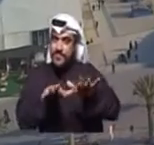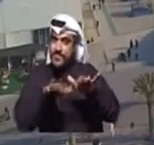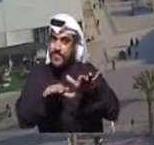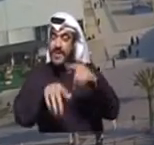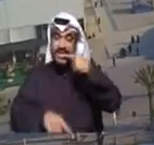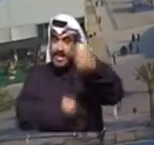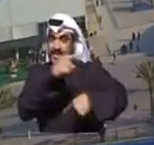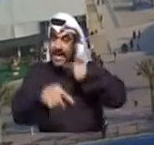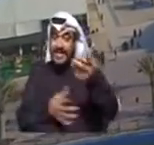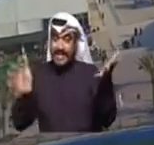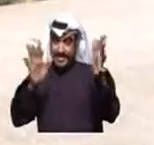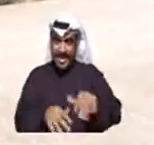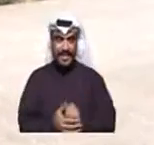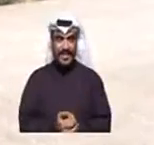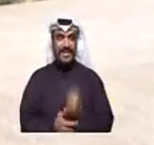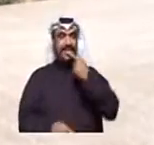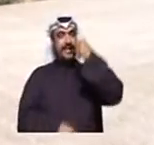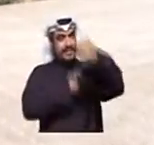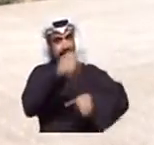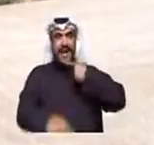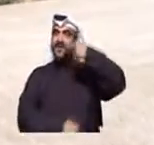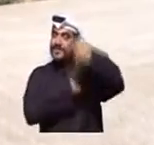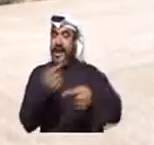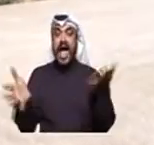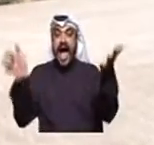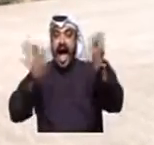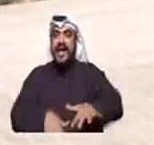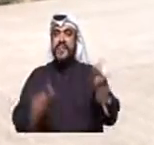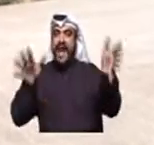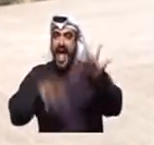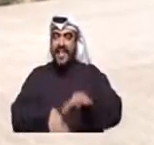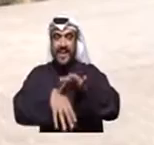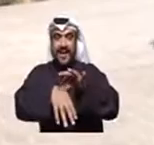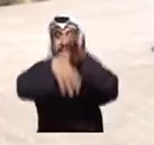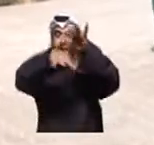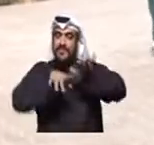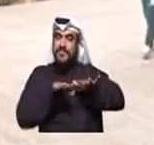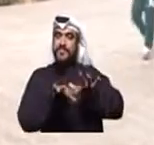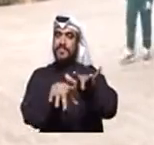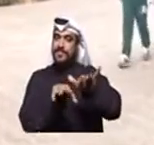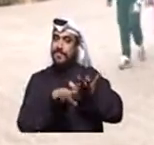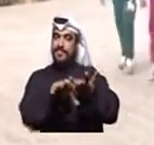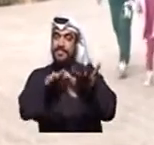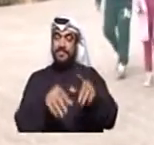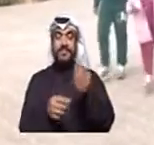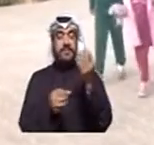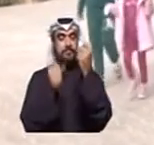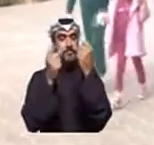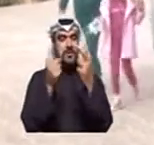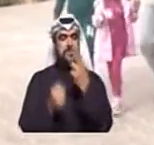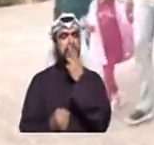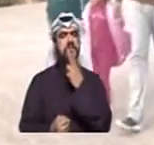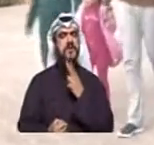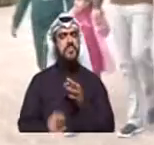كل سنة. عاما بعد عام يكتسب مهرجان الموروث الشعبي نجاحا وأهمية خاصة بفضل التنظيم المميز